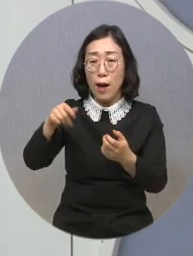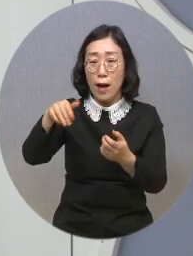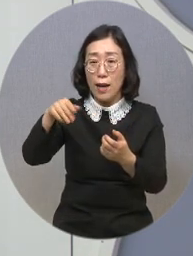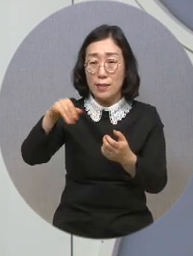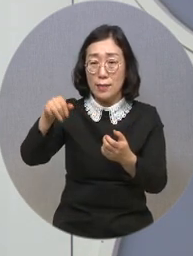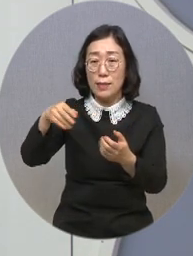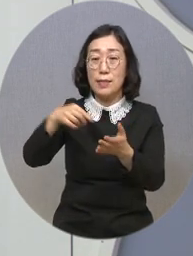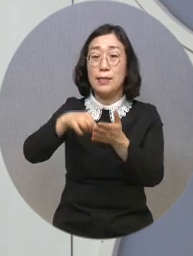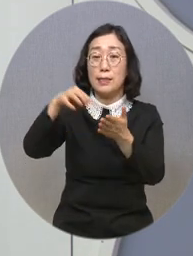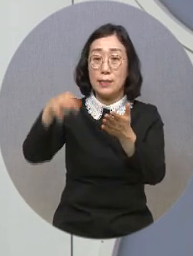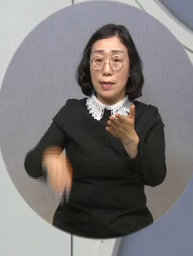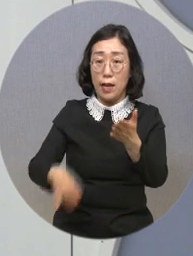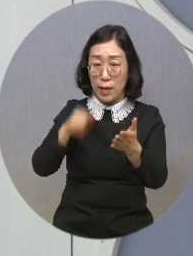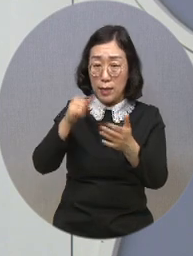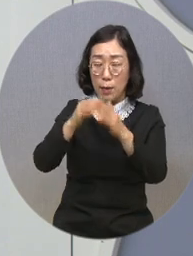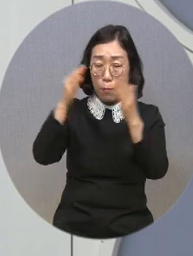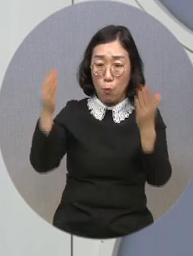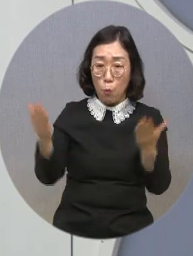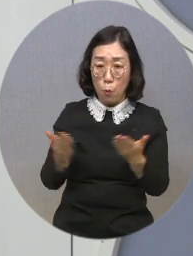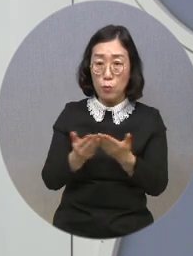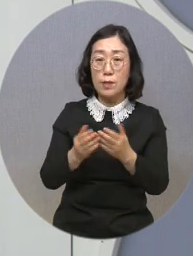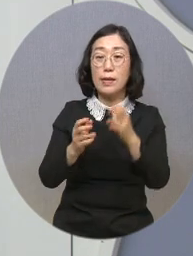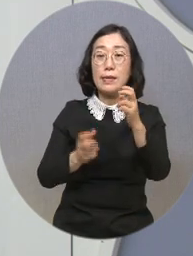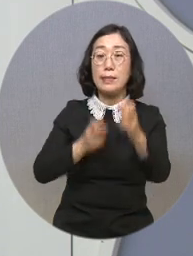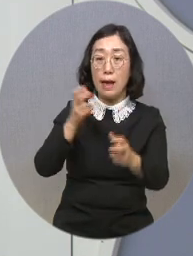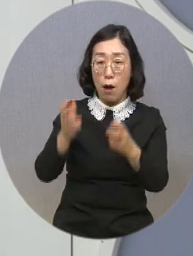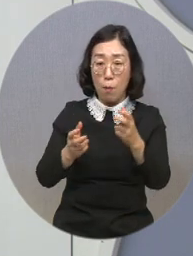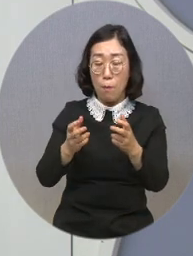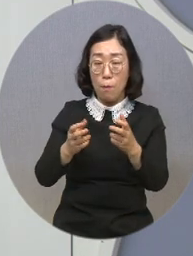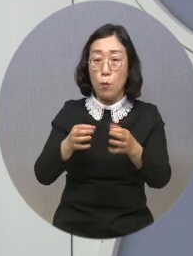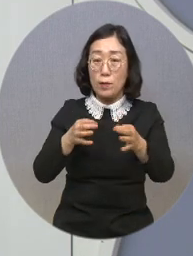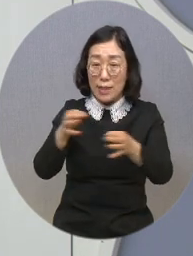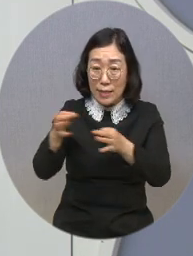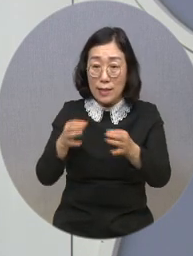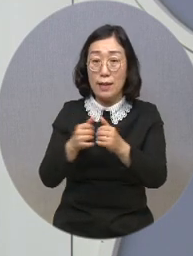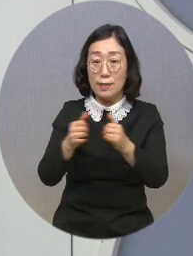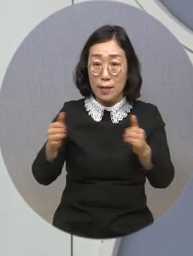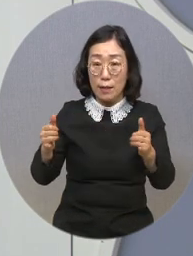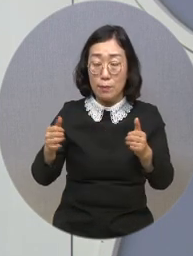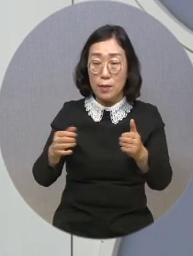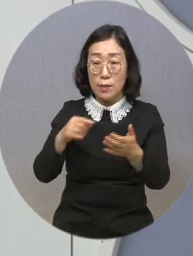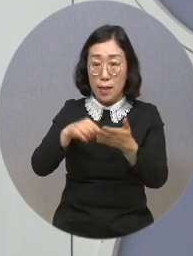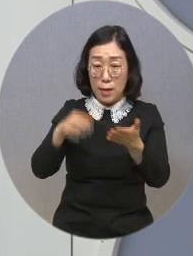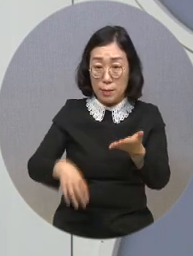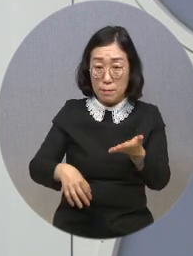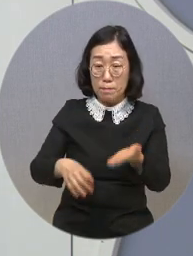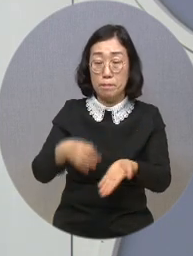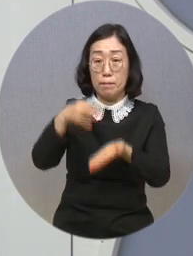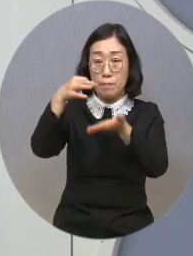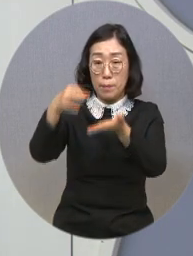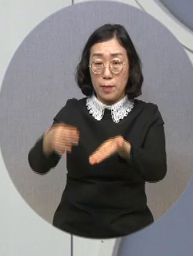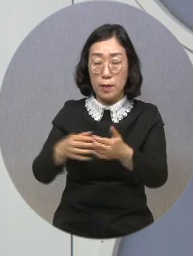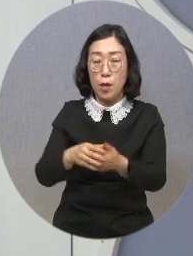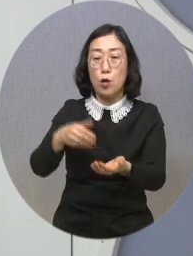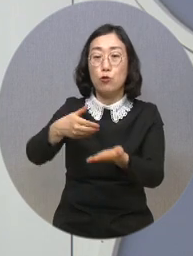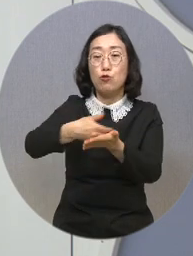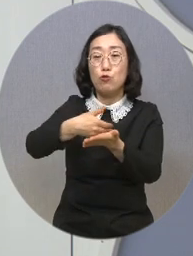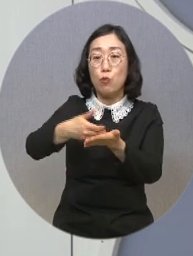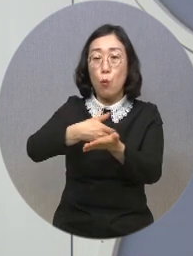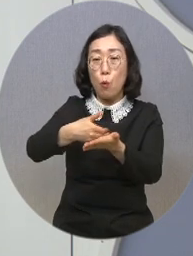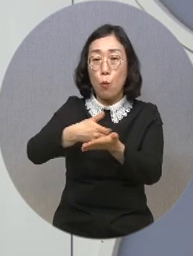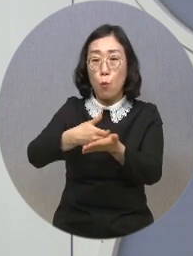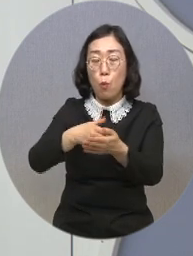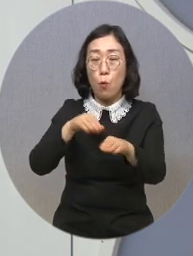부가가치세가 있는데요. 아. 모든 이제 사업하는 분들은 부가가치세를 내는데 그 중에서도 이제 중고 자동차 매매업을